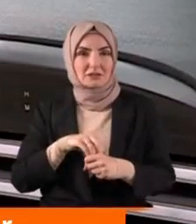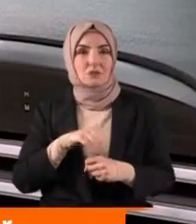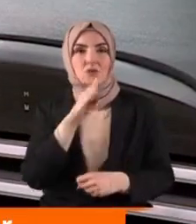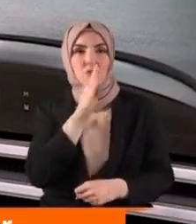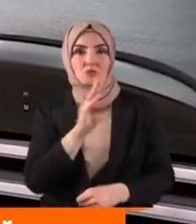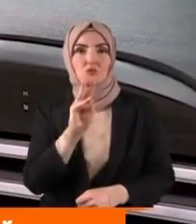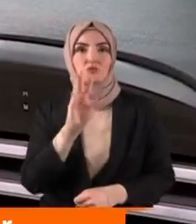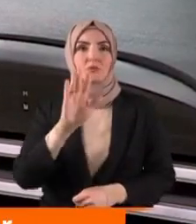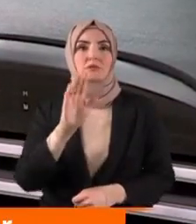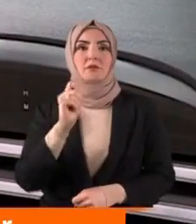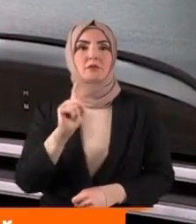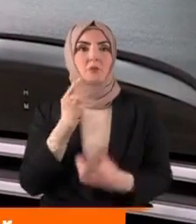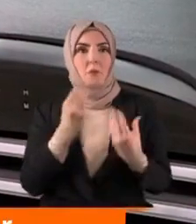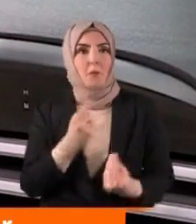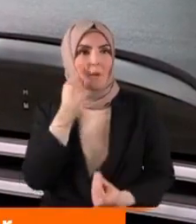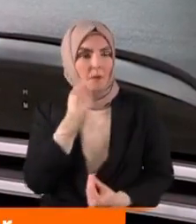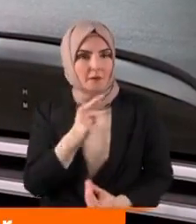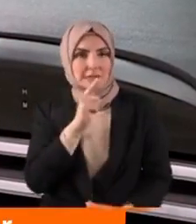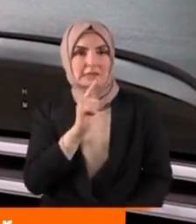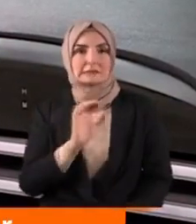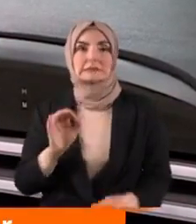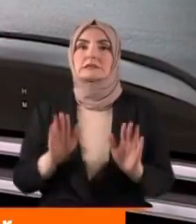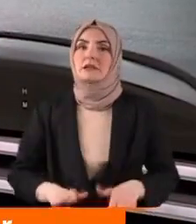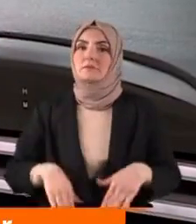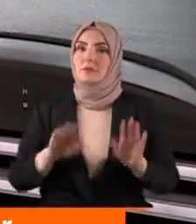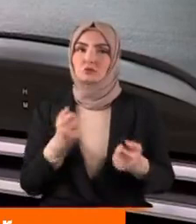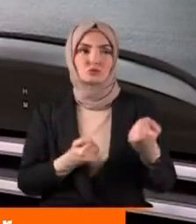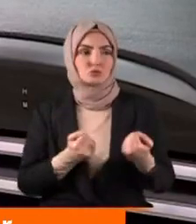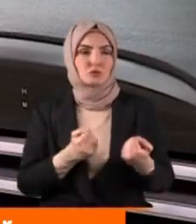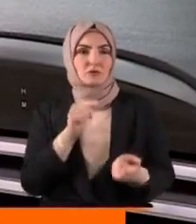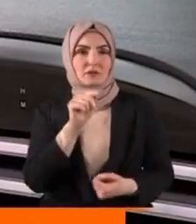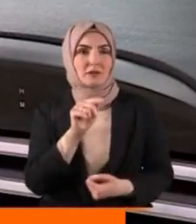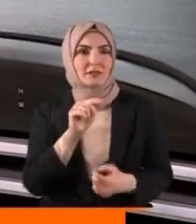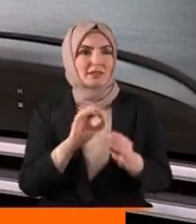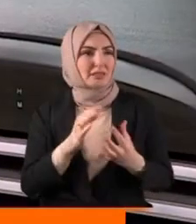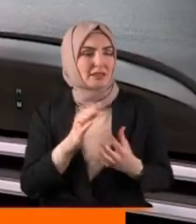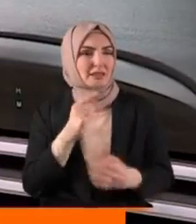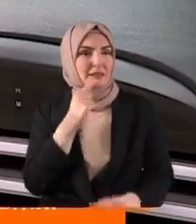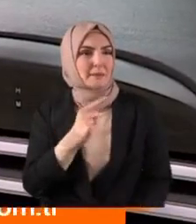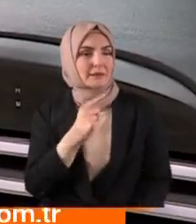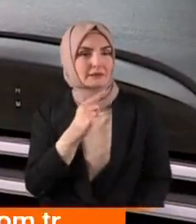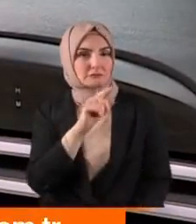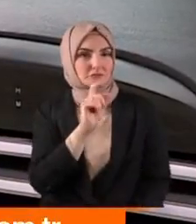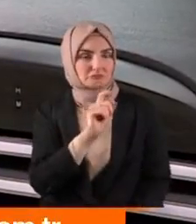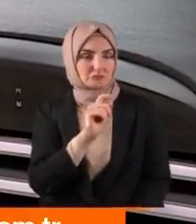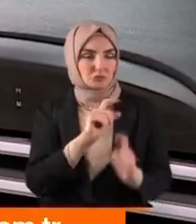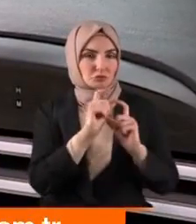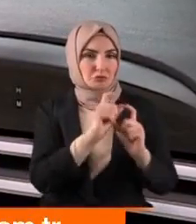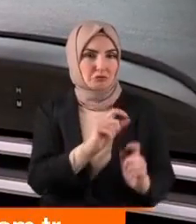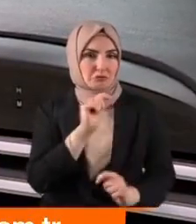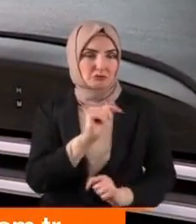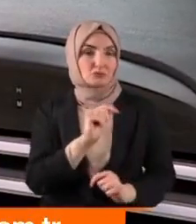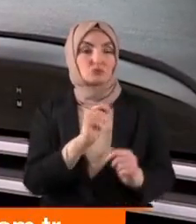görünce de daha fazla sessiz kalamadı ve şoföre bunun ne demek olduğunu sordu. Taksici iddia o ki tehditler